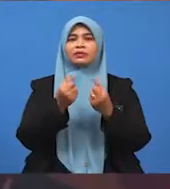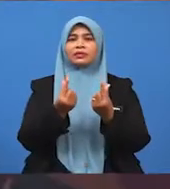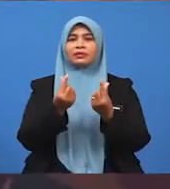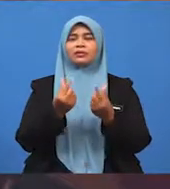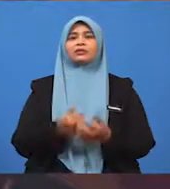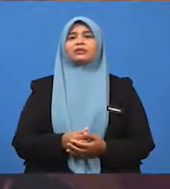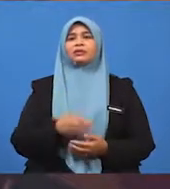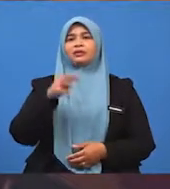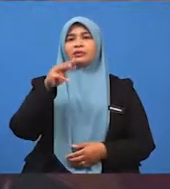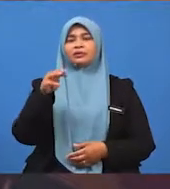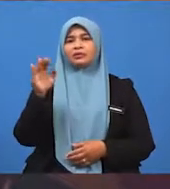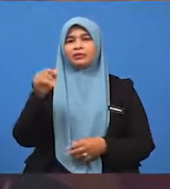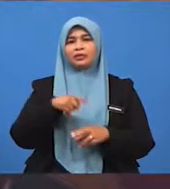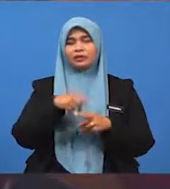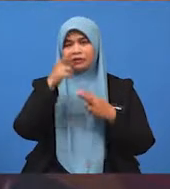Murid-murid yang dihormati sekalian,